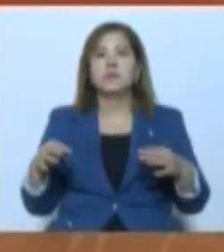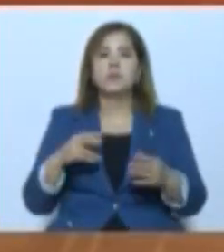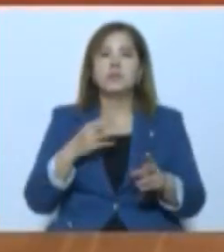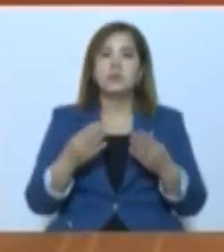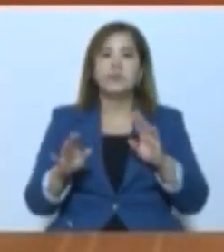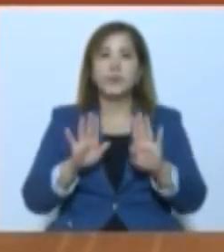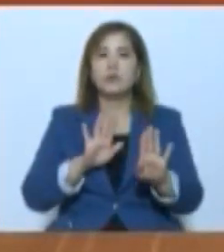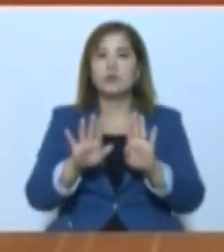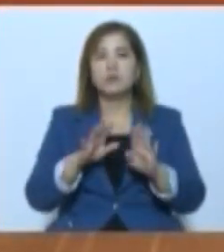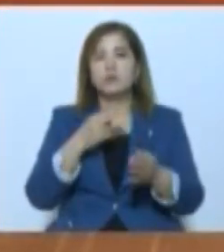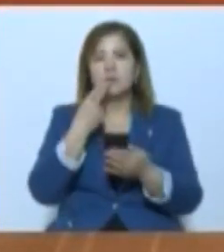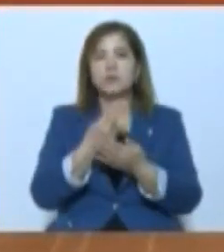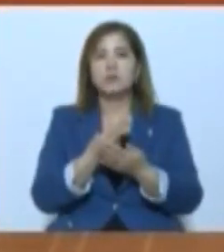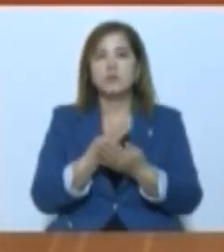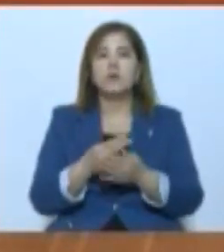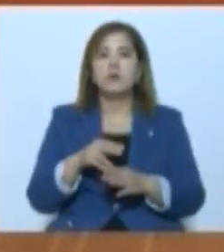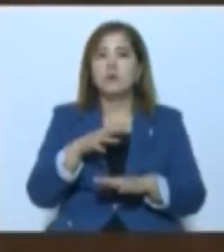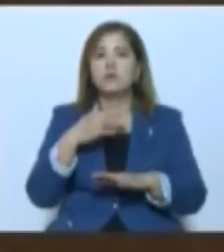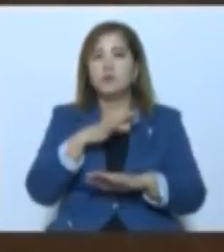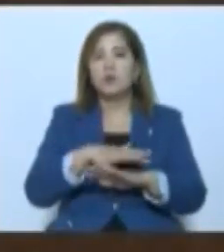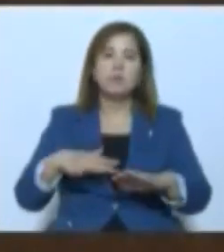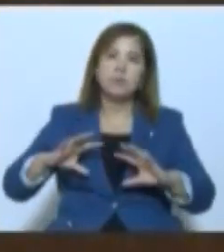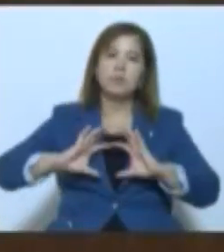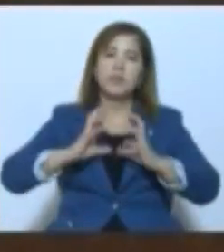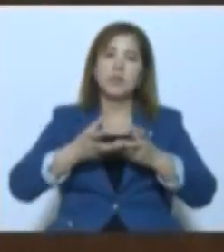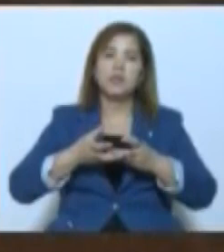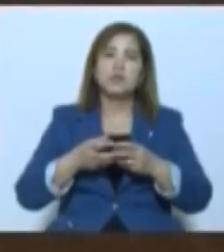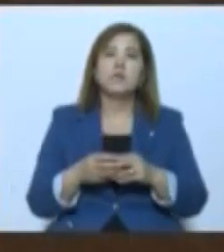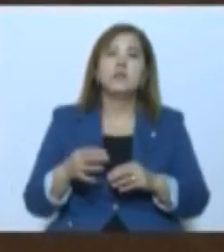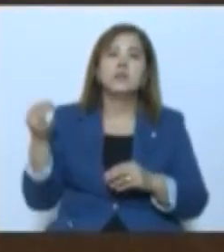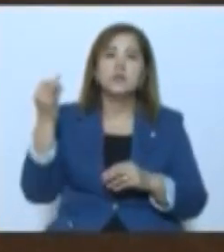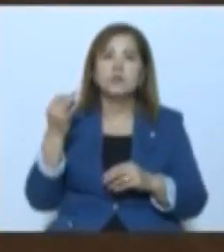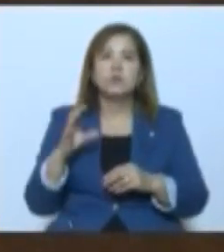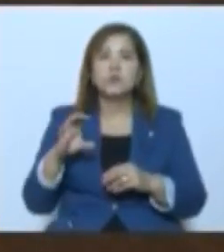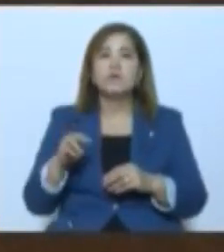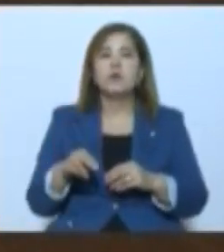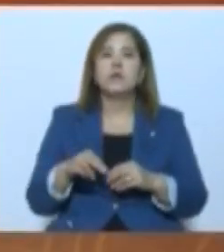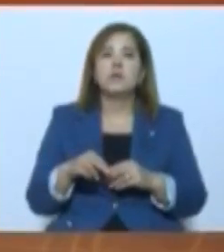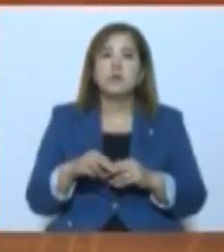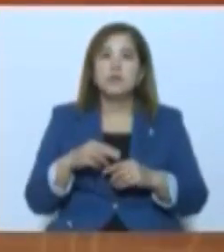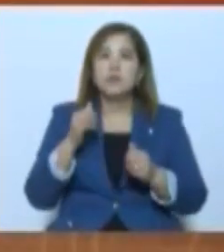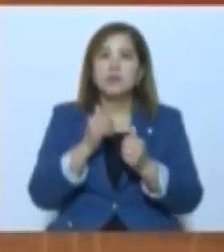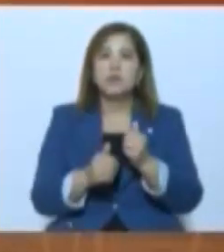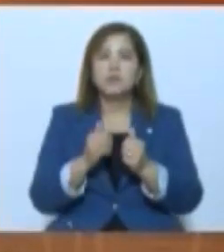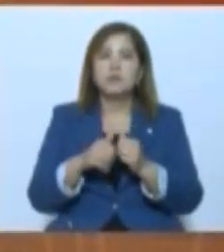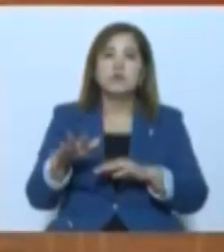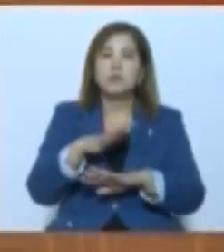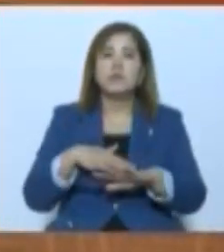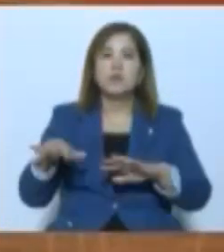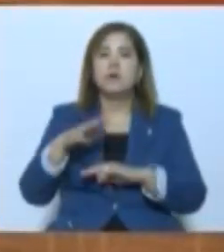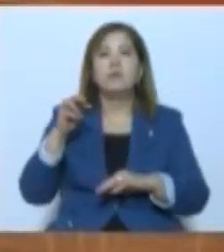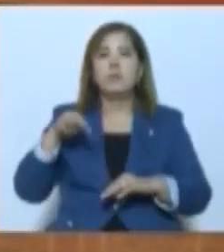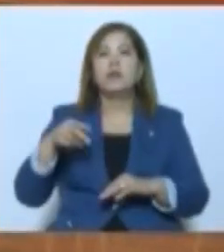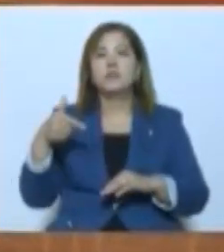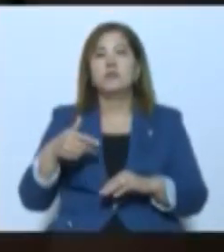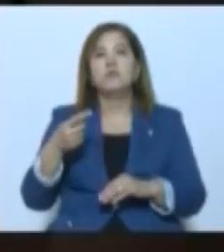Лях от 150 реков со всего мира искусство резьбы по кости имеет свои особенности в каждом регионе и стране магиста мужчина